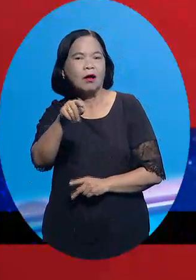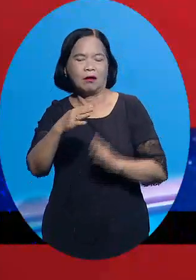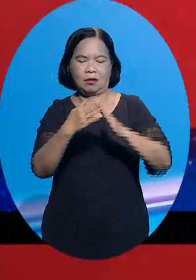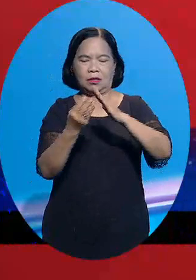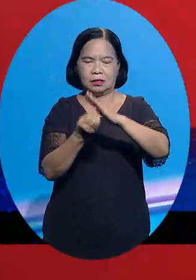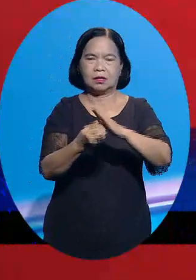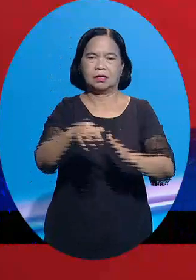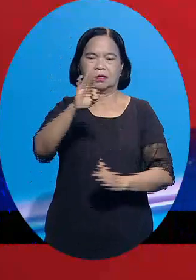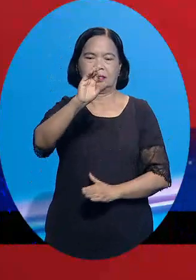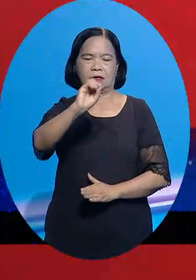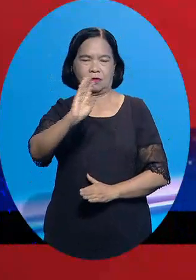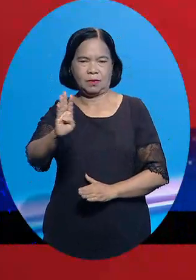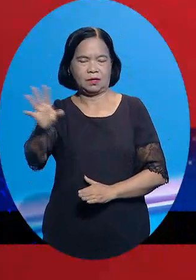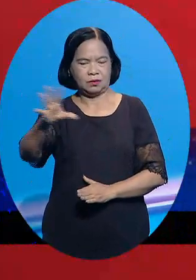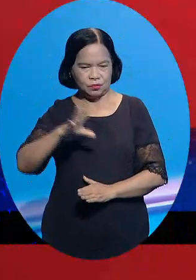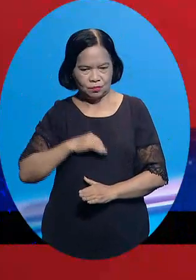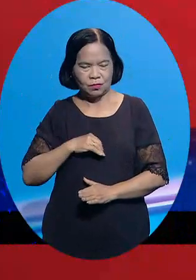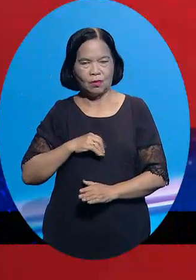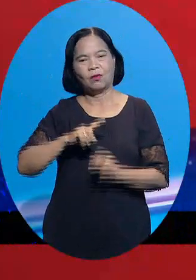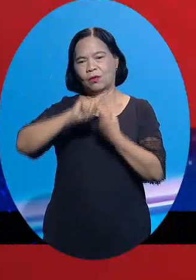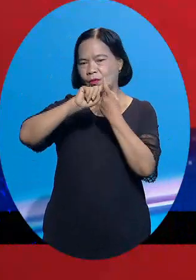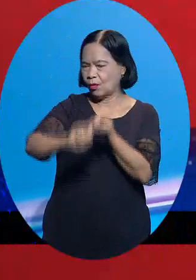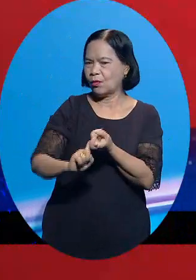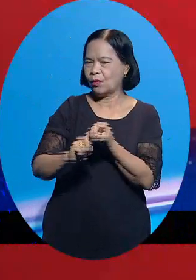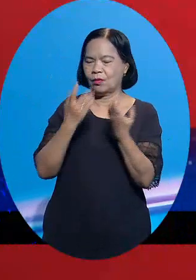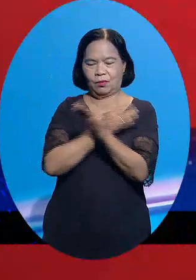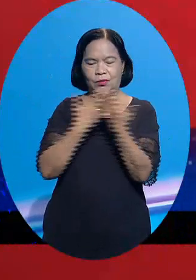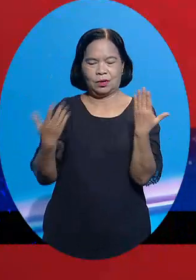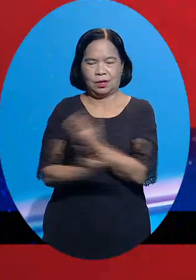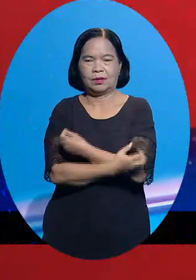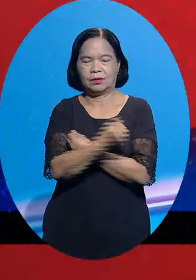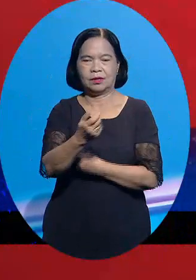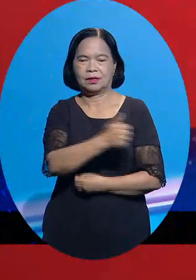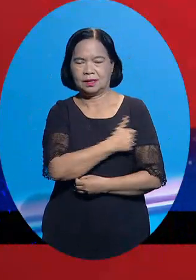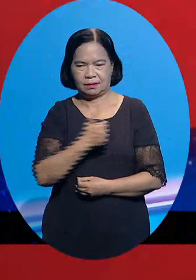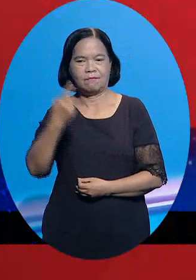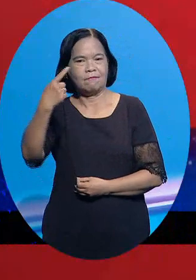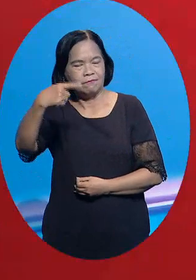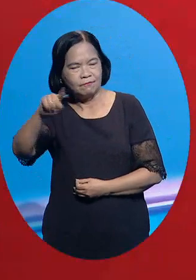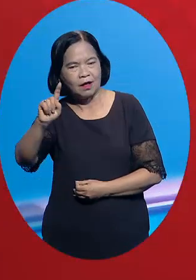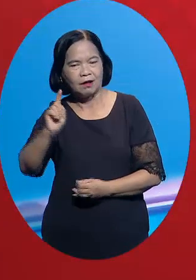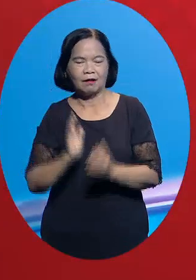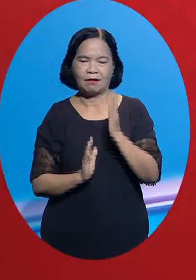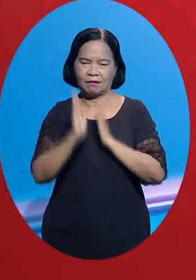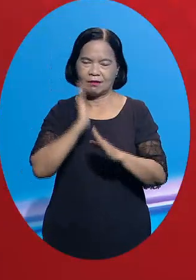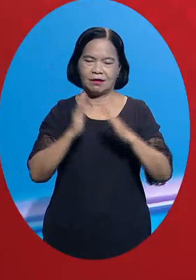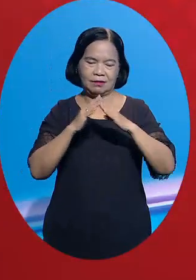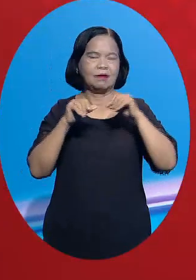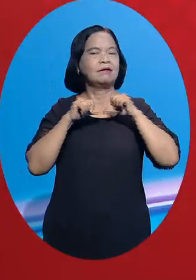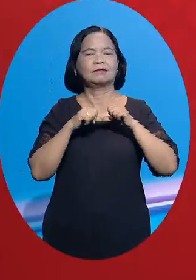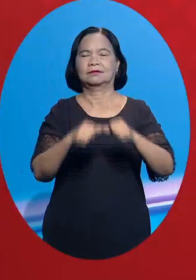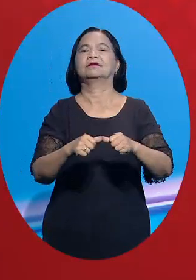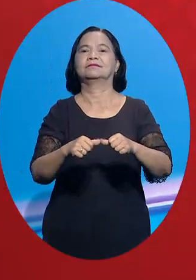thì chiến lược kinh doanh của chúng tôi vẫn sẽ không thay đổi Chúng tôi tin rằng là người dân sẽ di chuyển về thành phố nhiều hơn đô thị hóa sẽ khiến cho nhu cầu nhở nhiều hơn